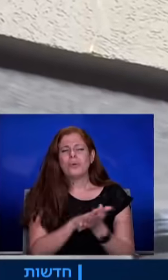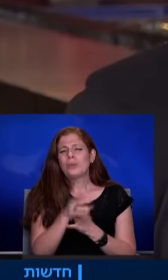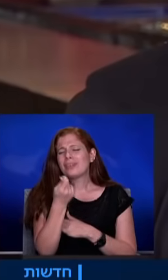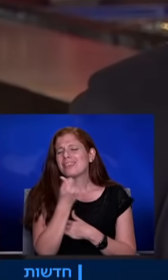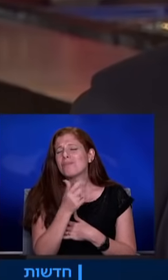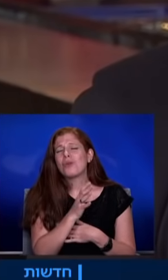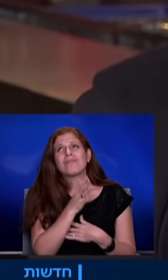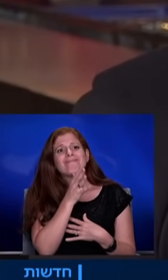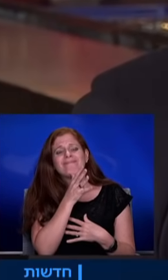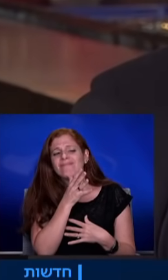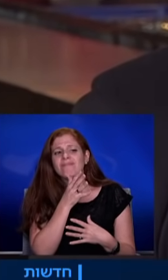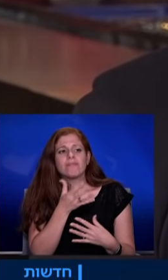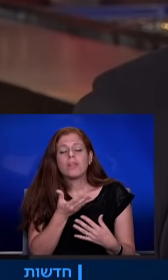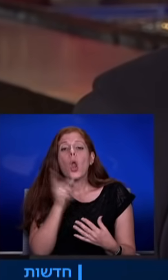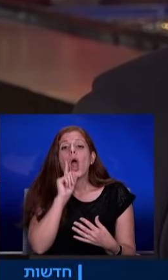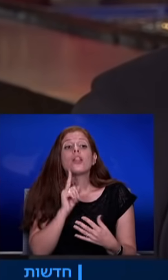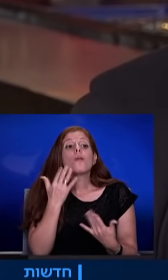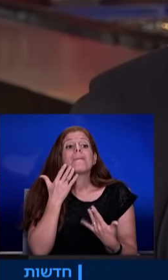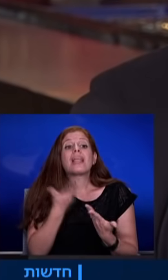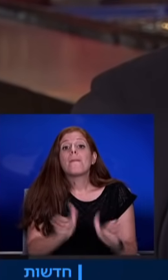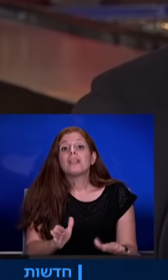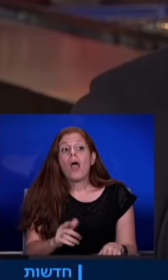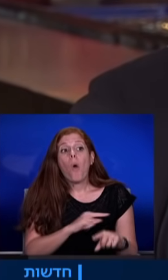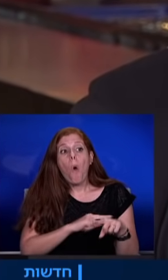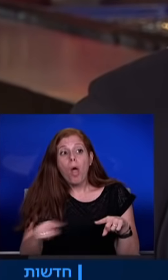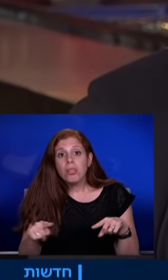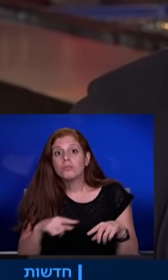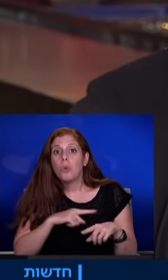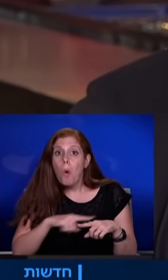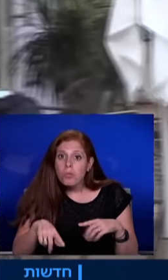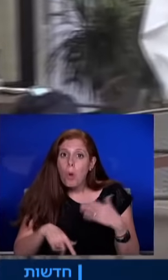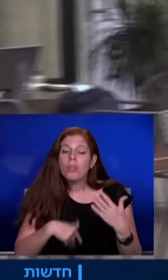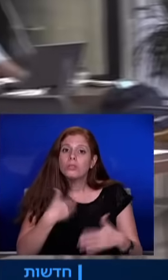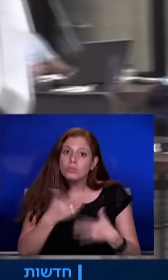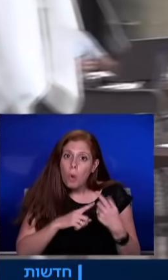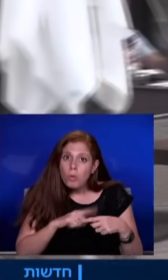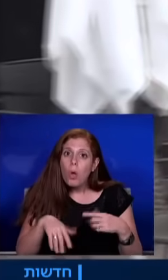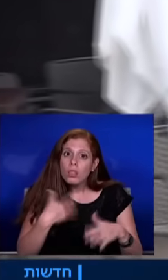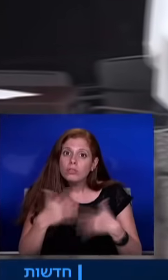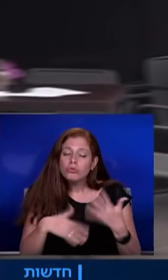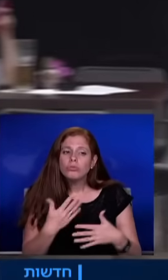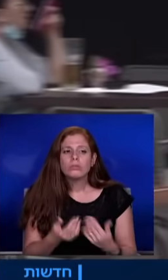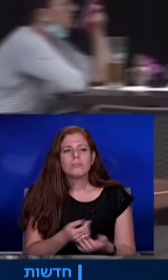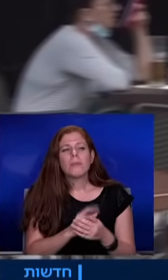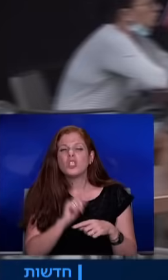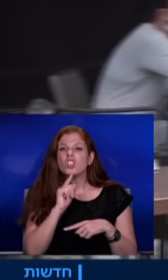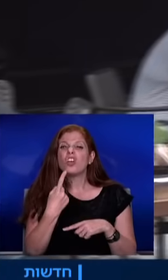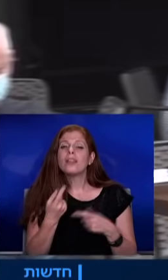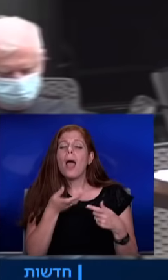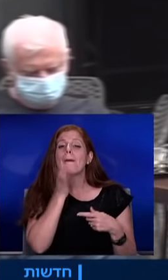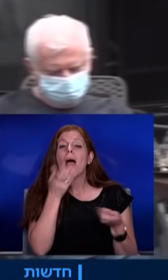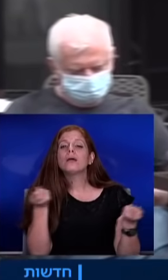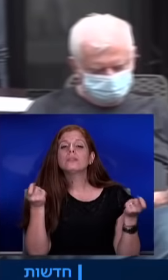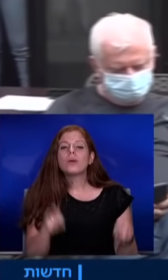מאוד. לא ידענו מתי זה ייפתח, אז זה עבר חודש ועוד חודש ועוד חודש. במשך שנה שלמה הבר היה סגור. רק